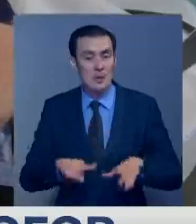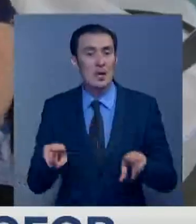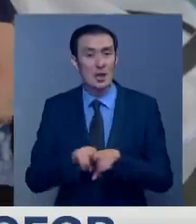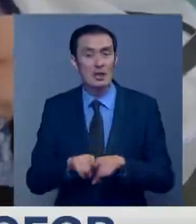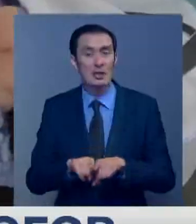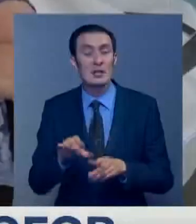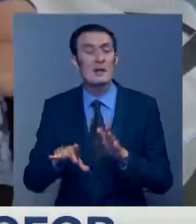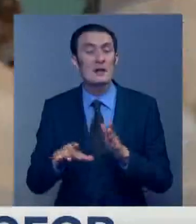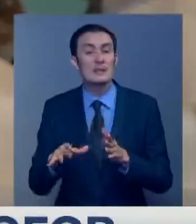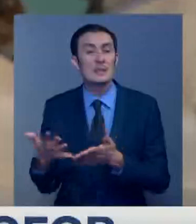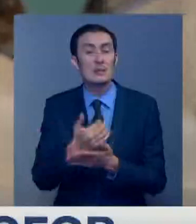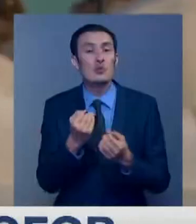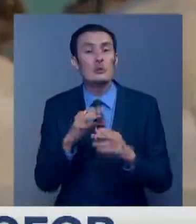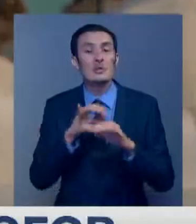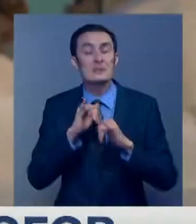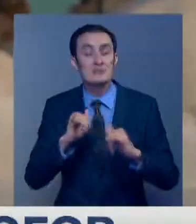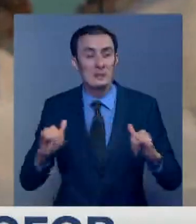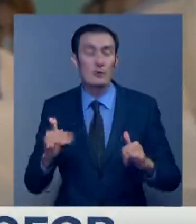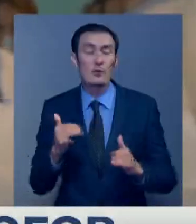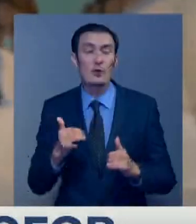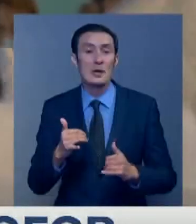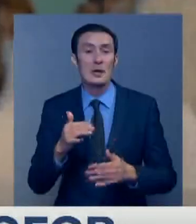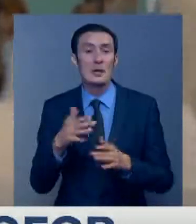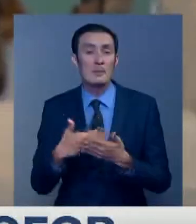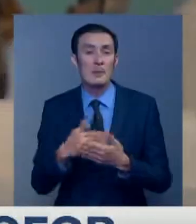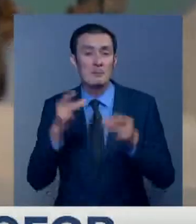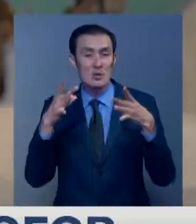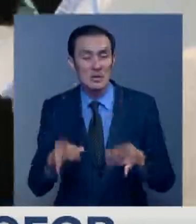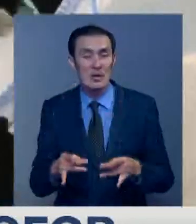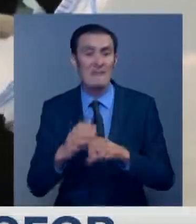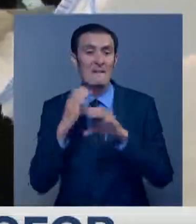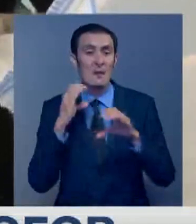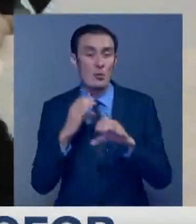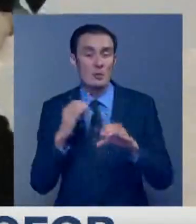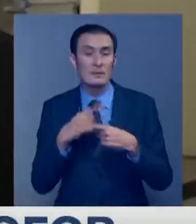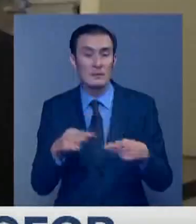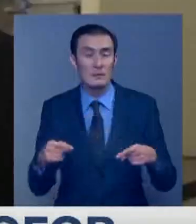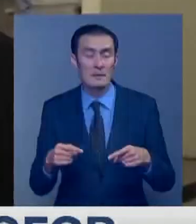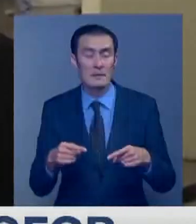ведут набор специалистов. Цех производит биг-бэги, мешки и вагонные вкладыши.